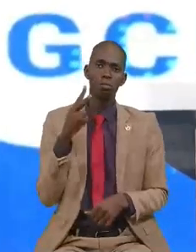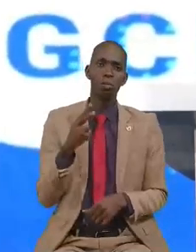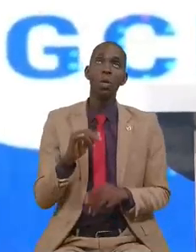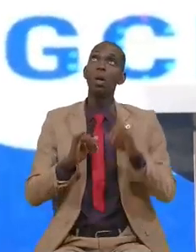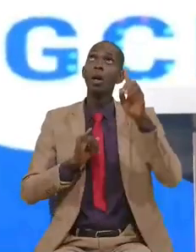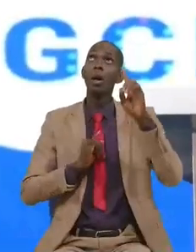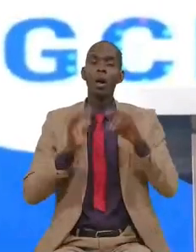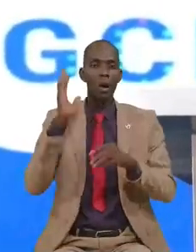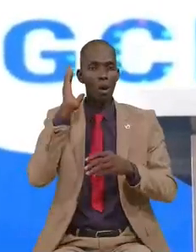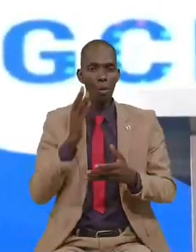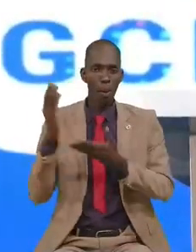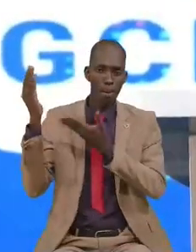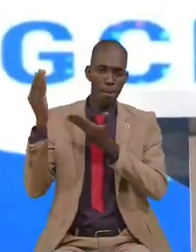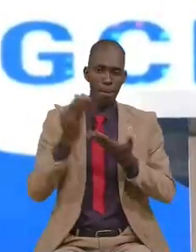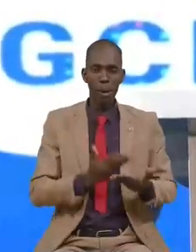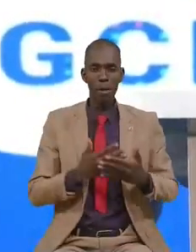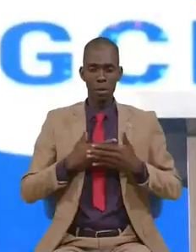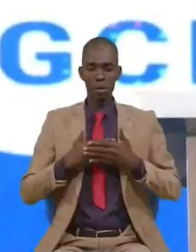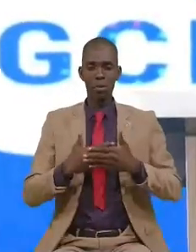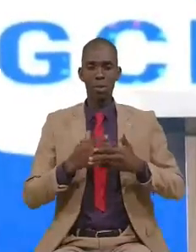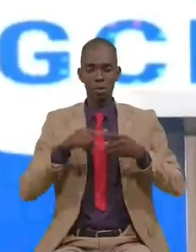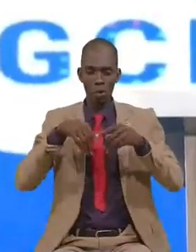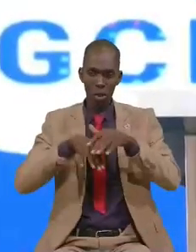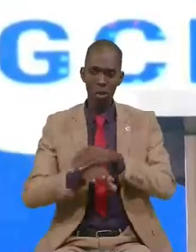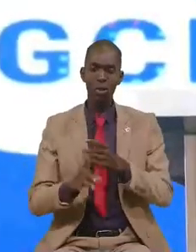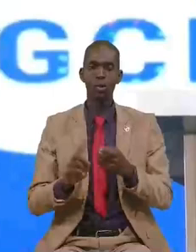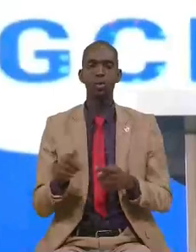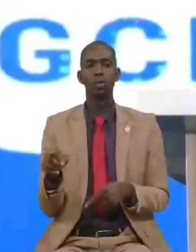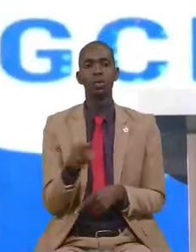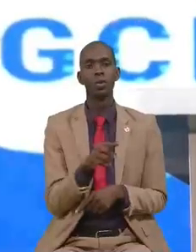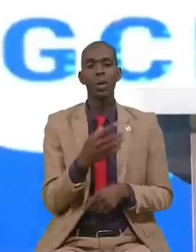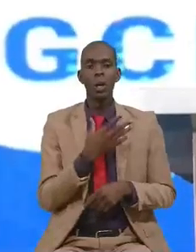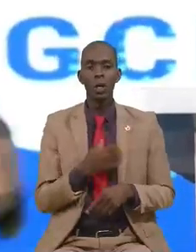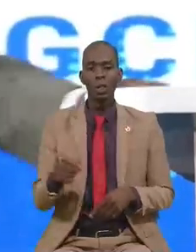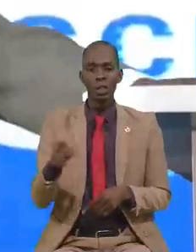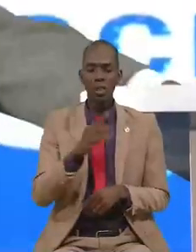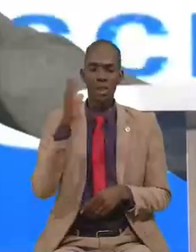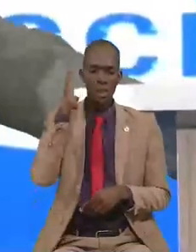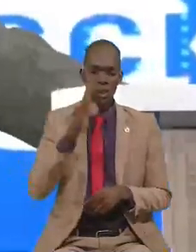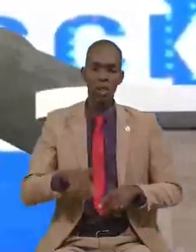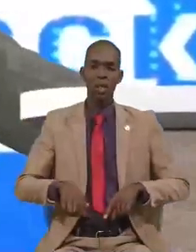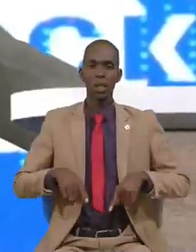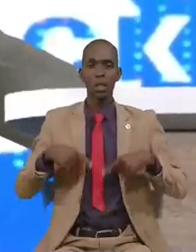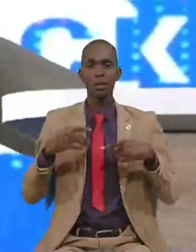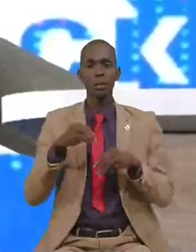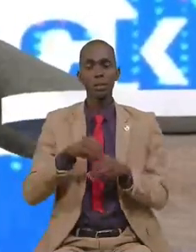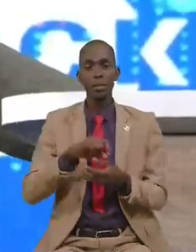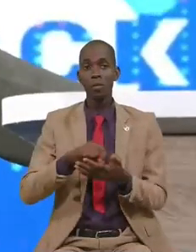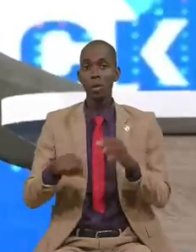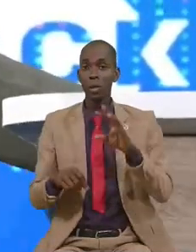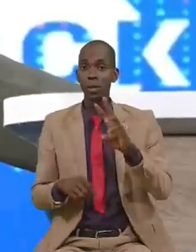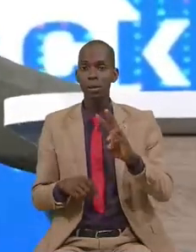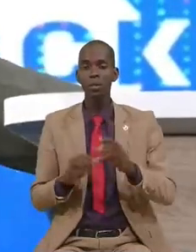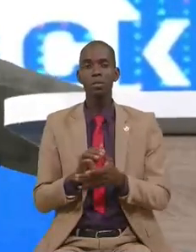vous un esprit et vous vivrez. Et vous vivrez. Verset 6 dit: je